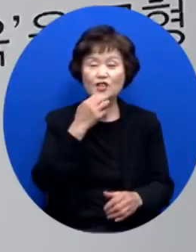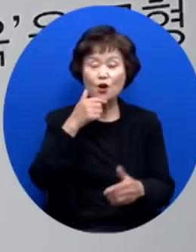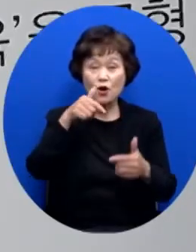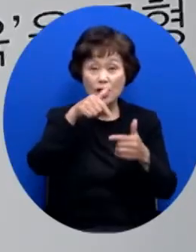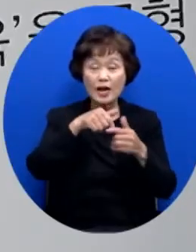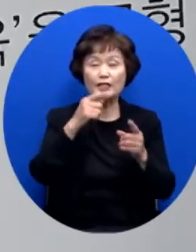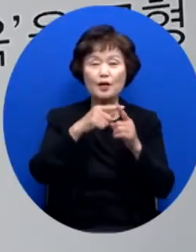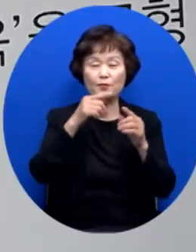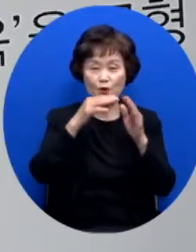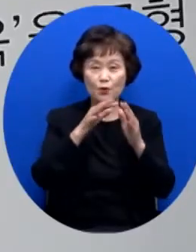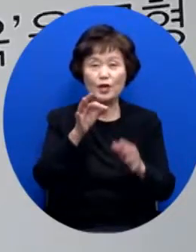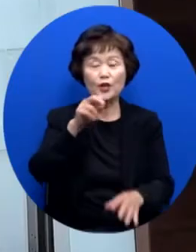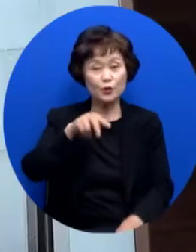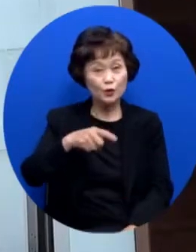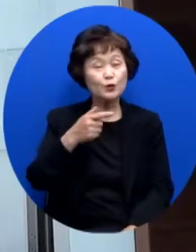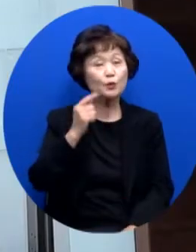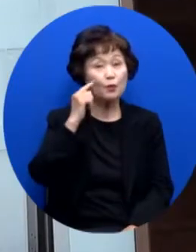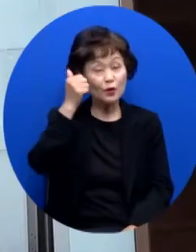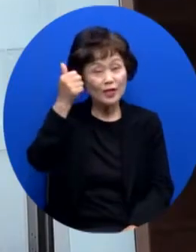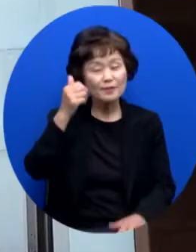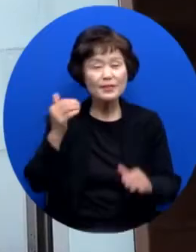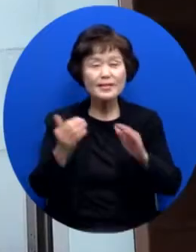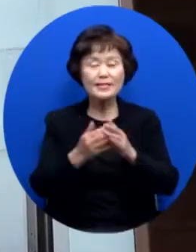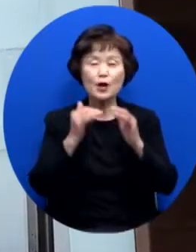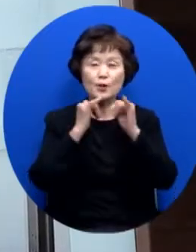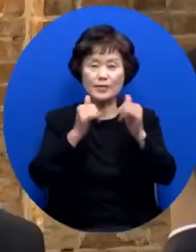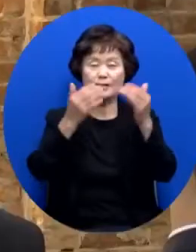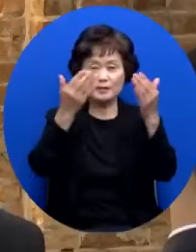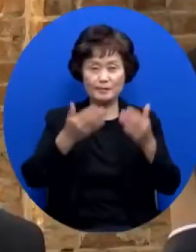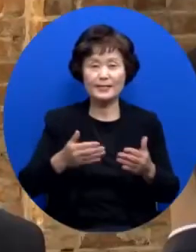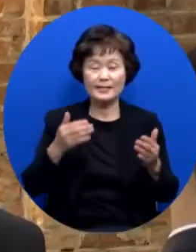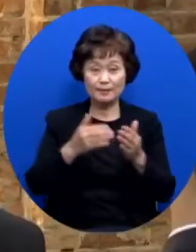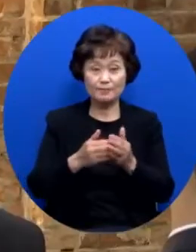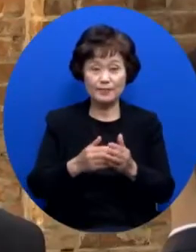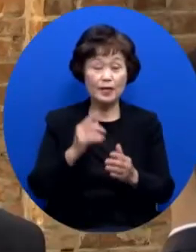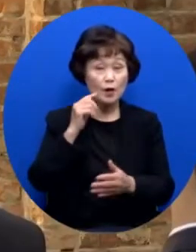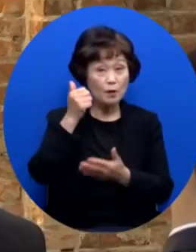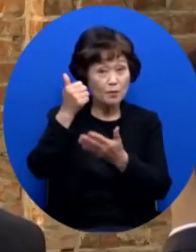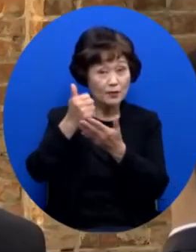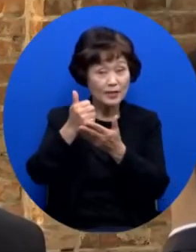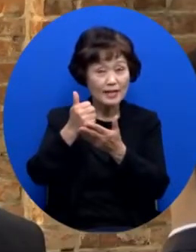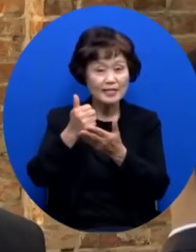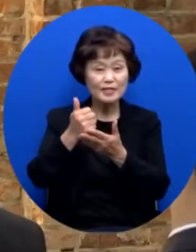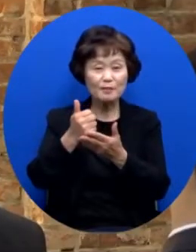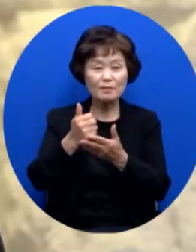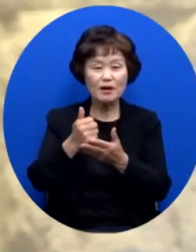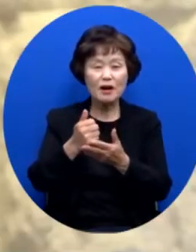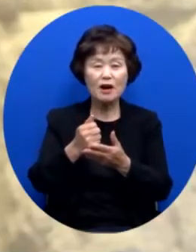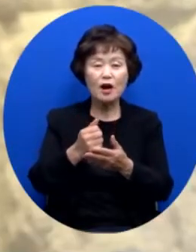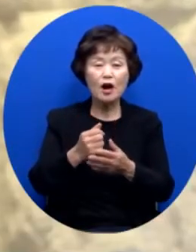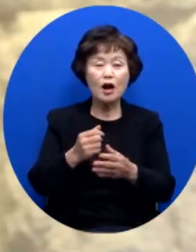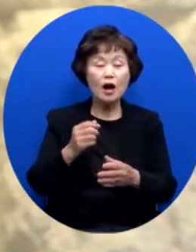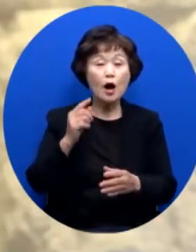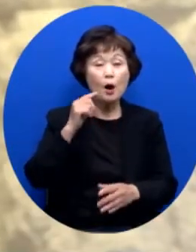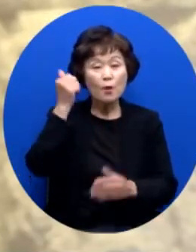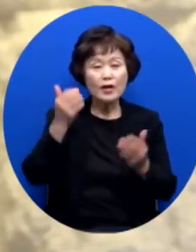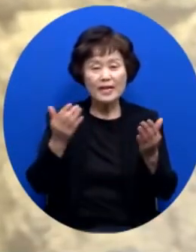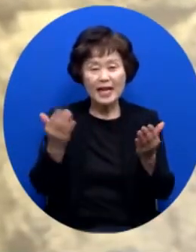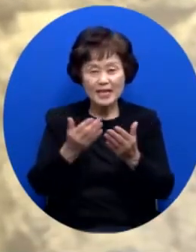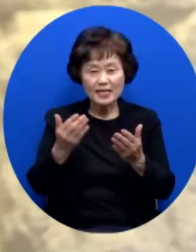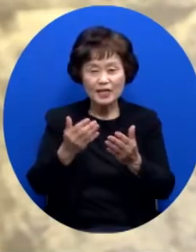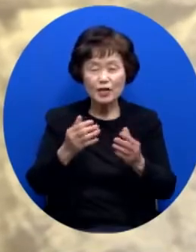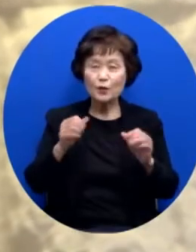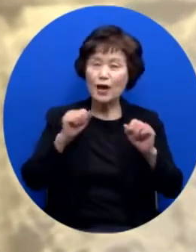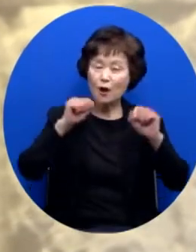윤광훈 목사가 최우수상을 수상했습니다. 윤 목사는 헬스와 목회를 접목한 호프처치 아이디어를